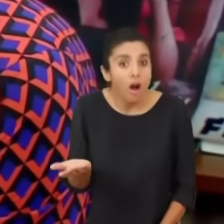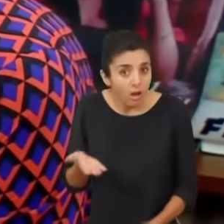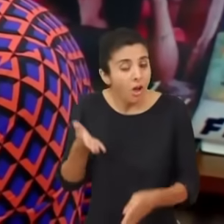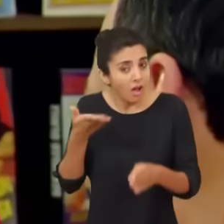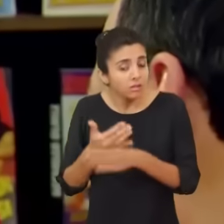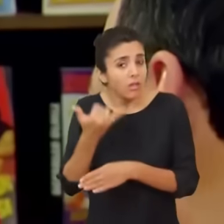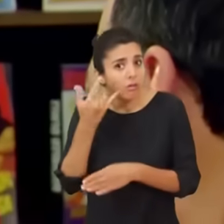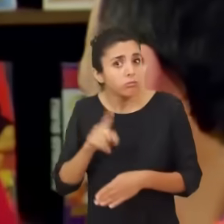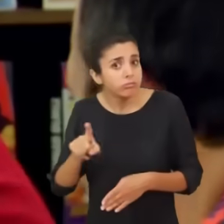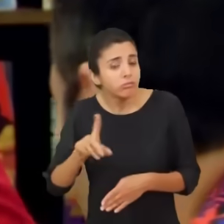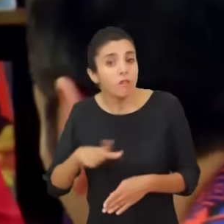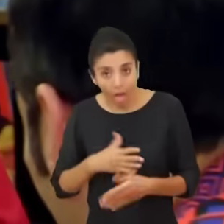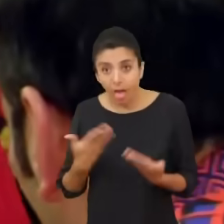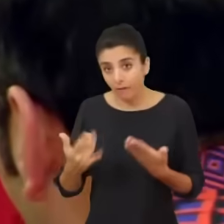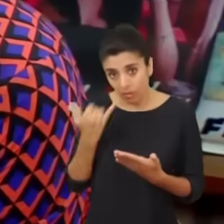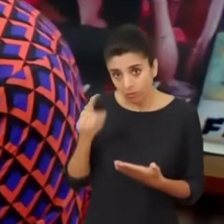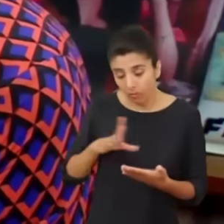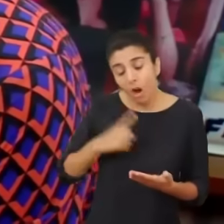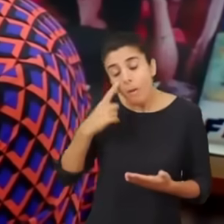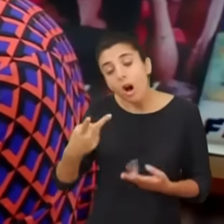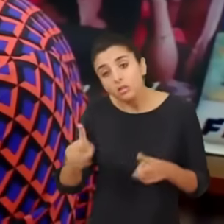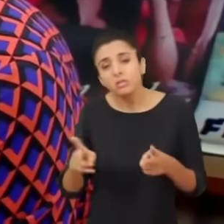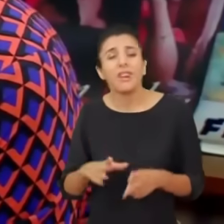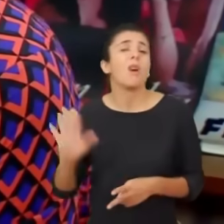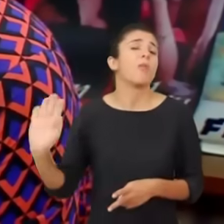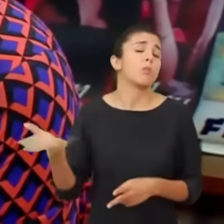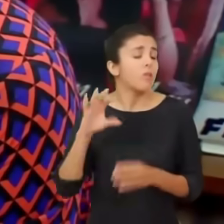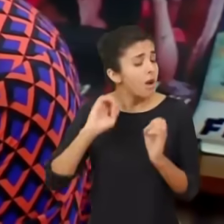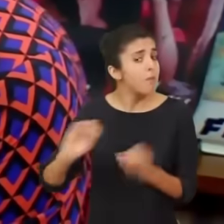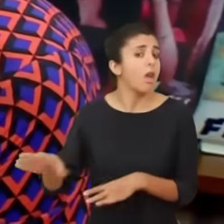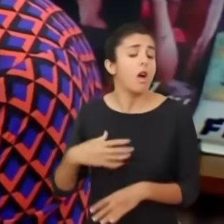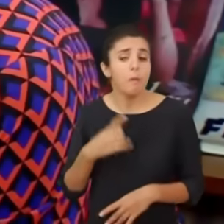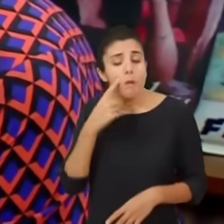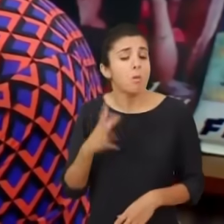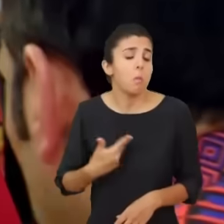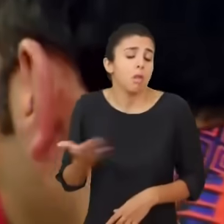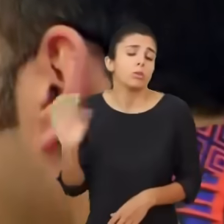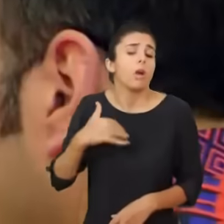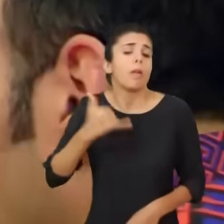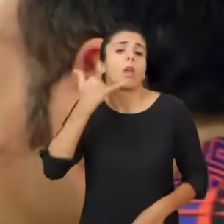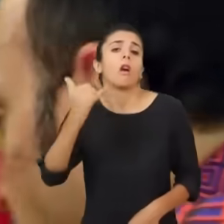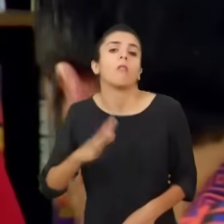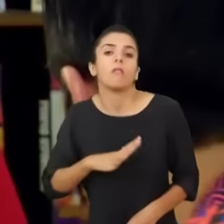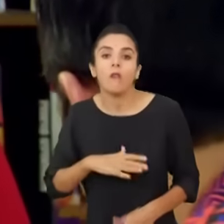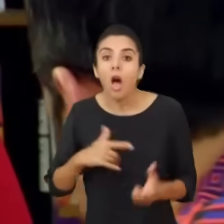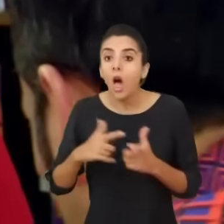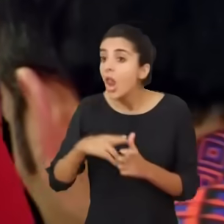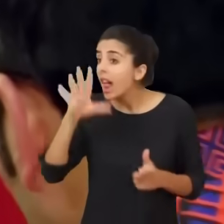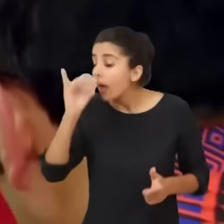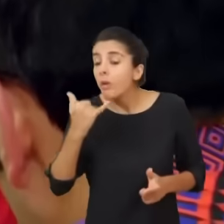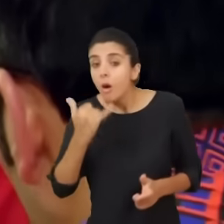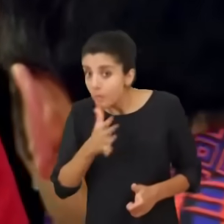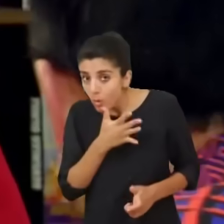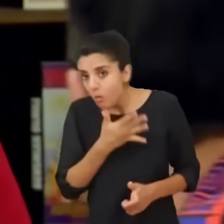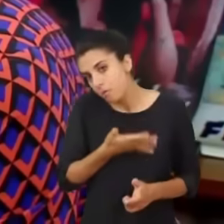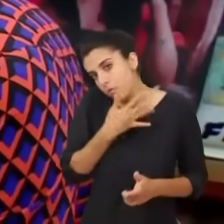Aa! Vallahi çalıyor ya. Evet çalıyor. Aç, açsana. Hayır canım, hayır. Açmayacağım. Ben ararım sonra. Ergun, kimin aradığını nereden